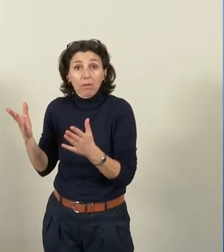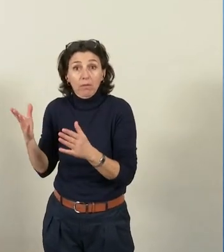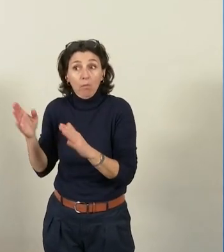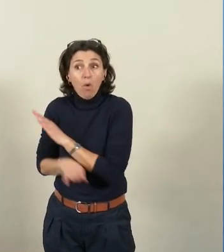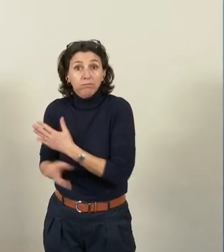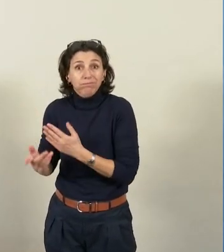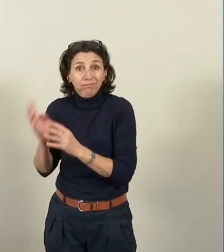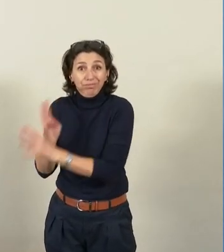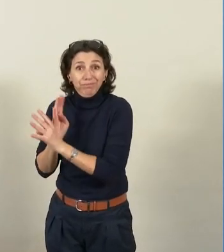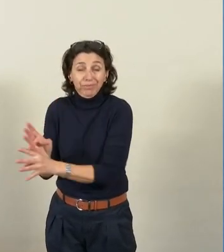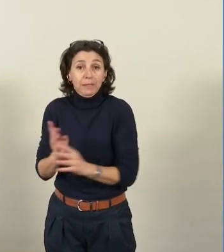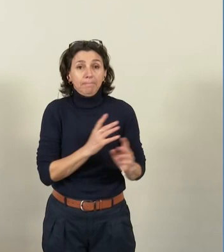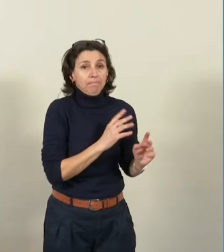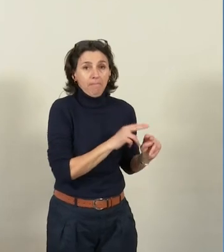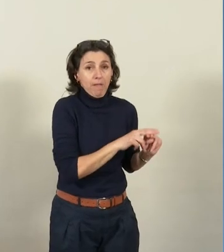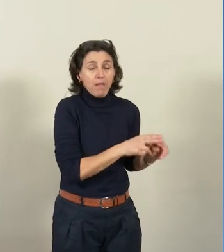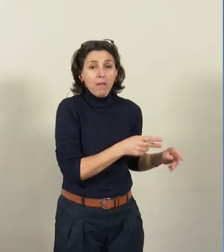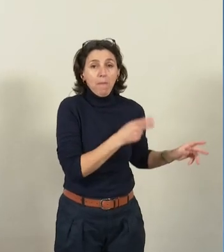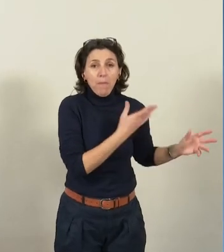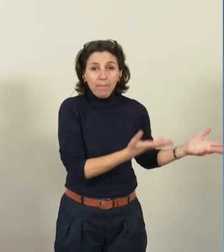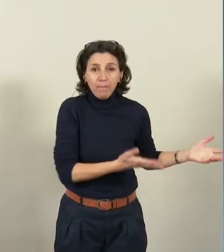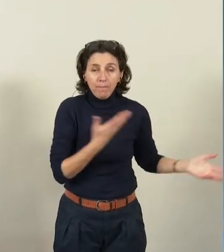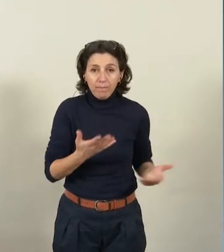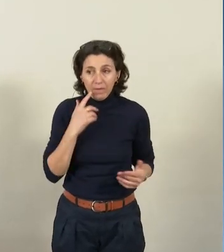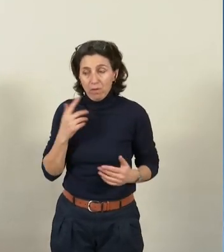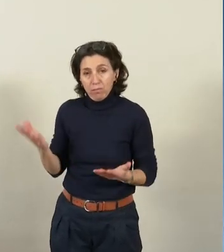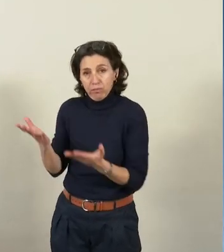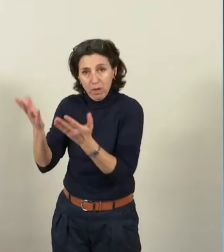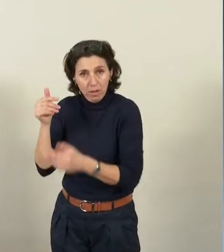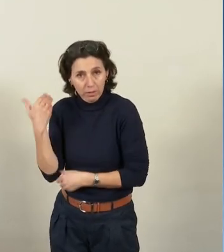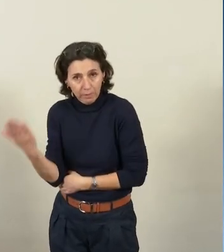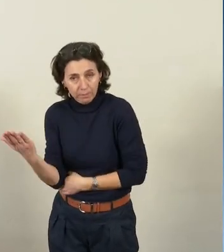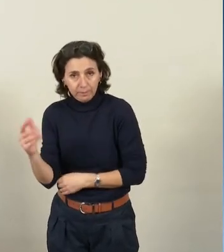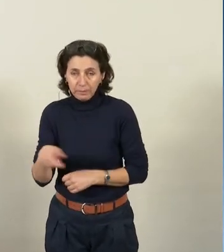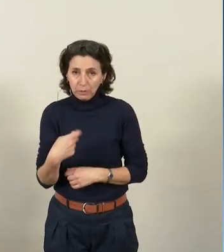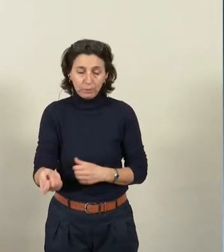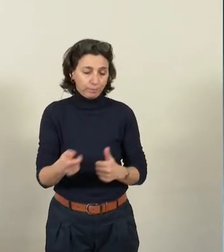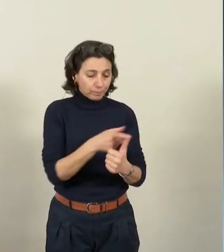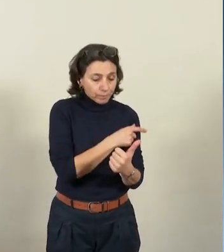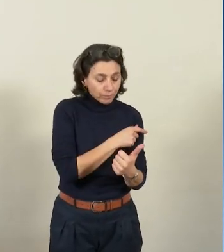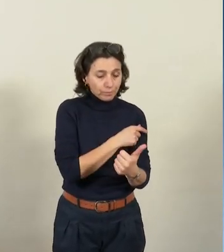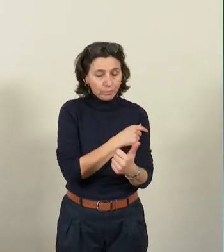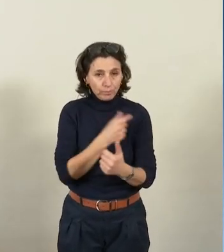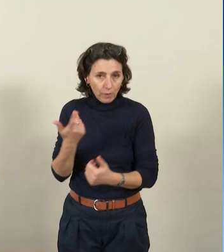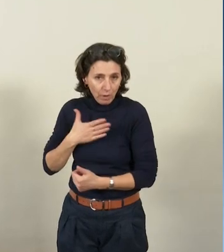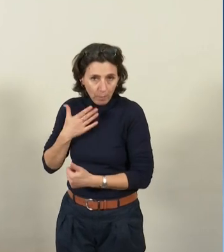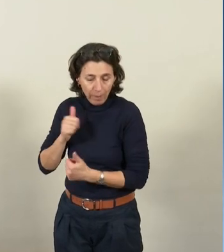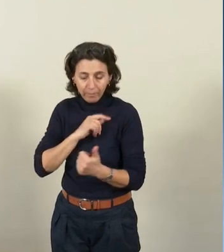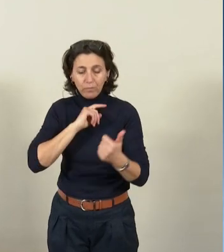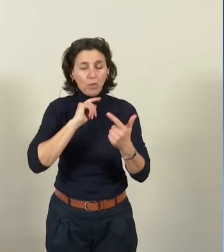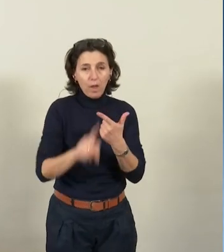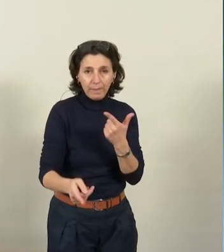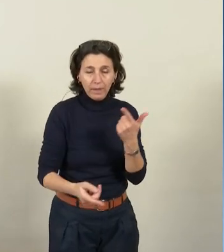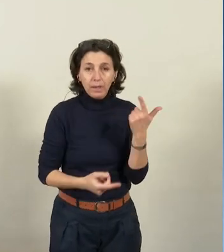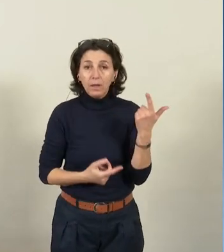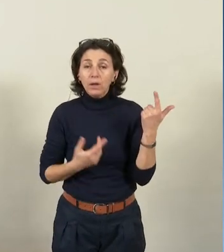favorable pour ce ce logement ce type de logement un deuxème point qui est important de souligner